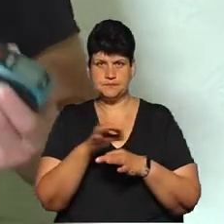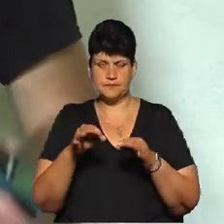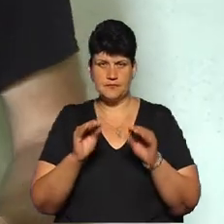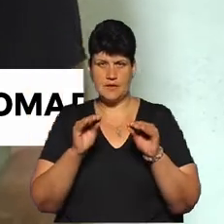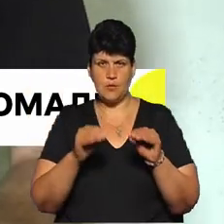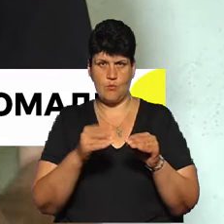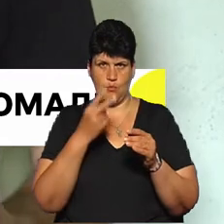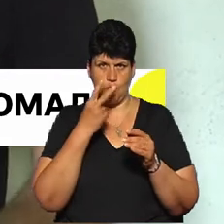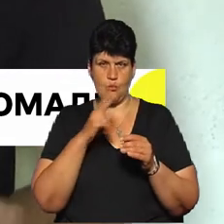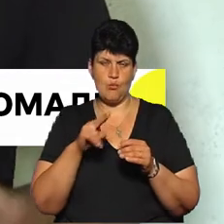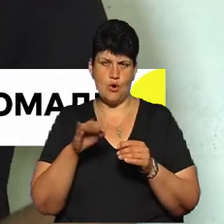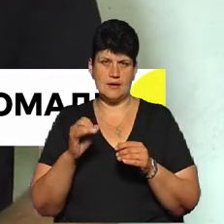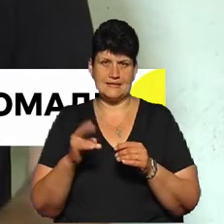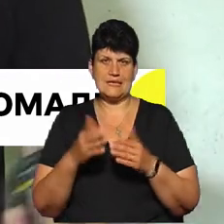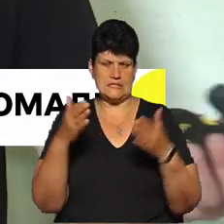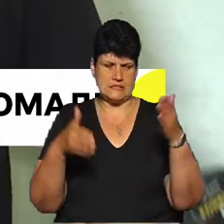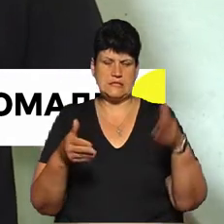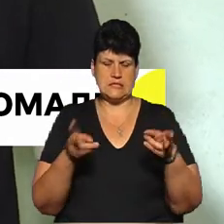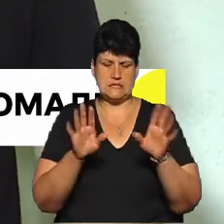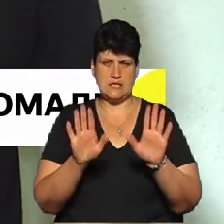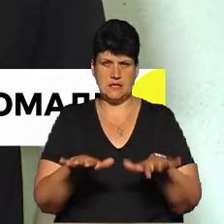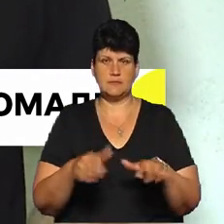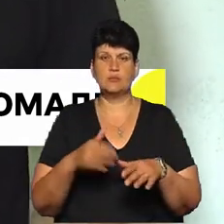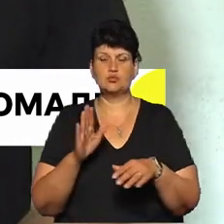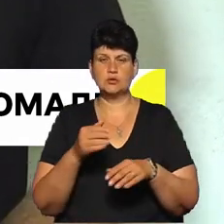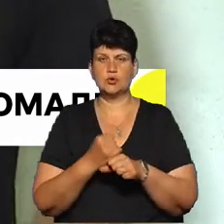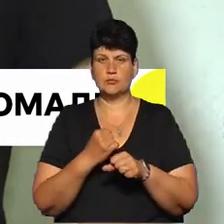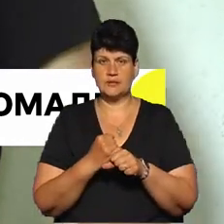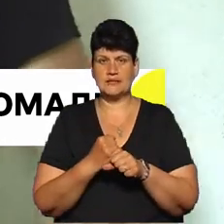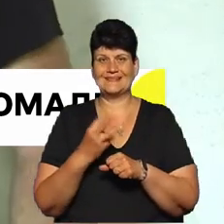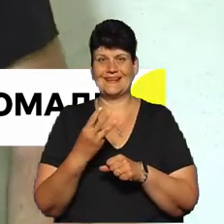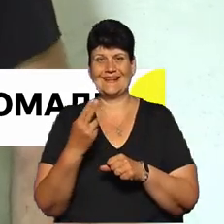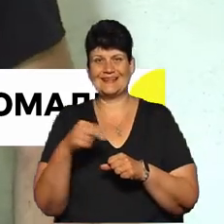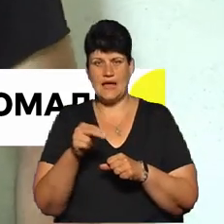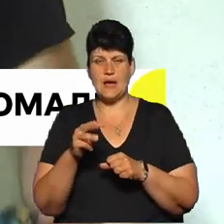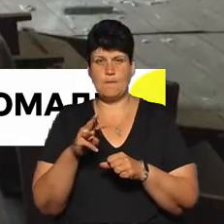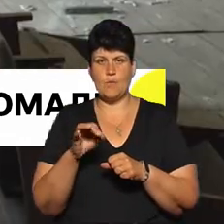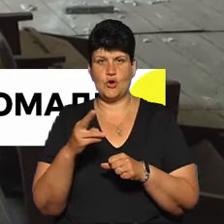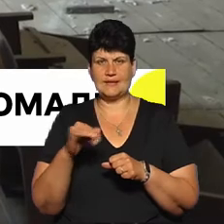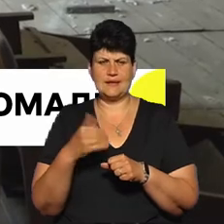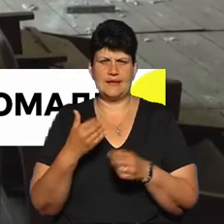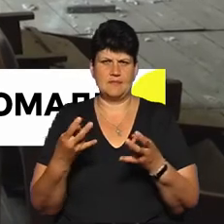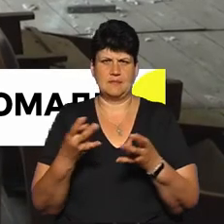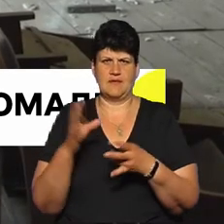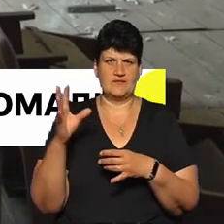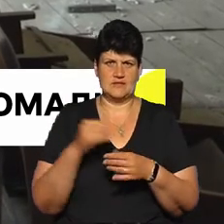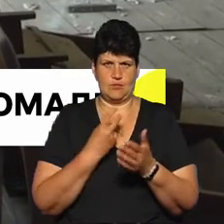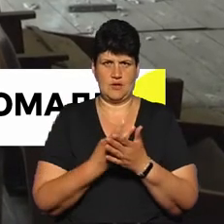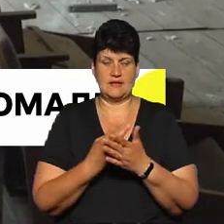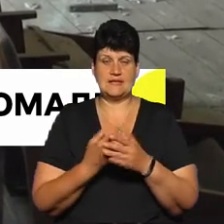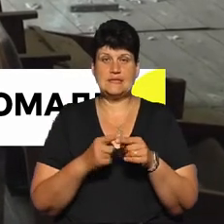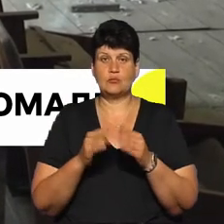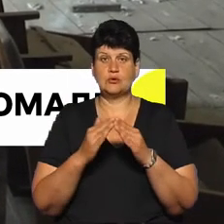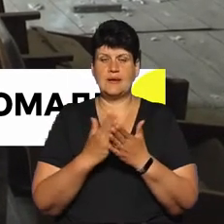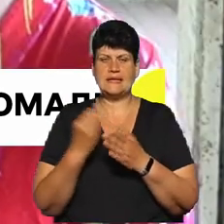показники. Стіни будуть залишатися. Ми будемо розробляти 3D-модель, тому нам потрібні всі показники. Ця будівля має історичне